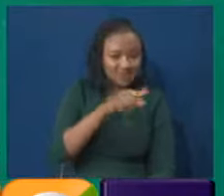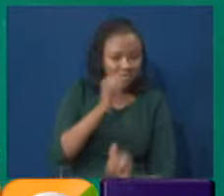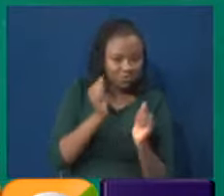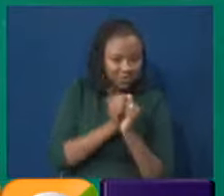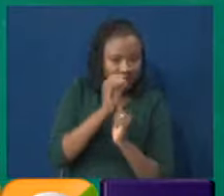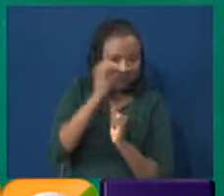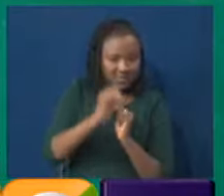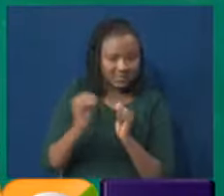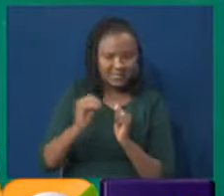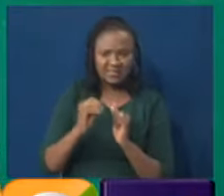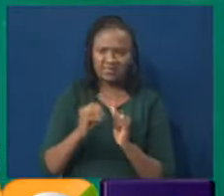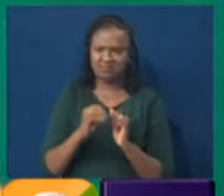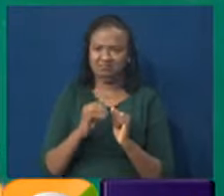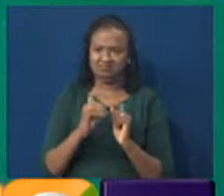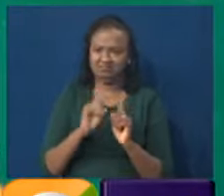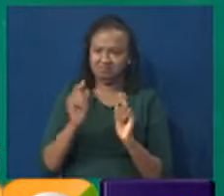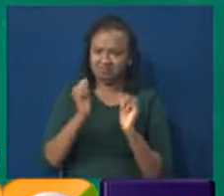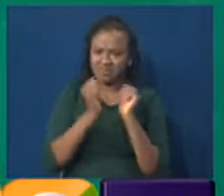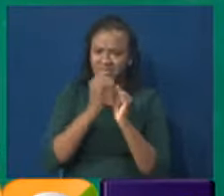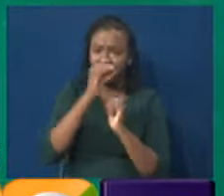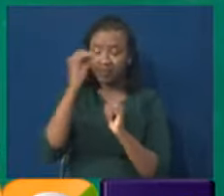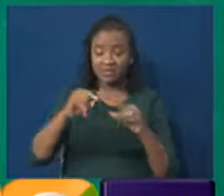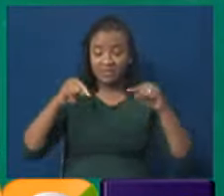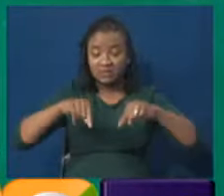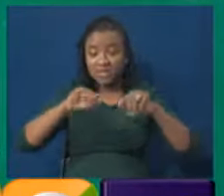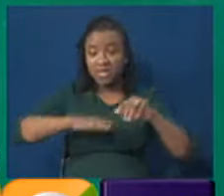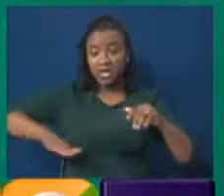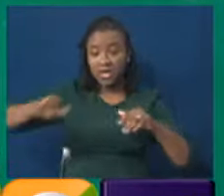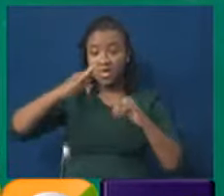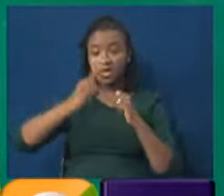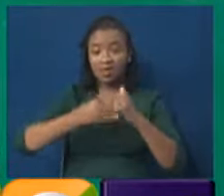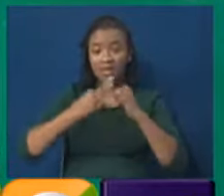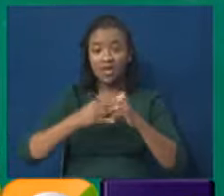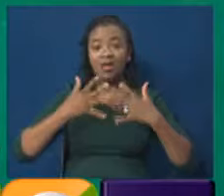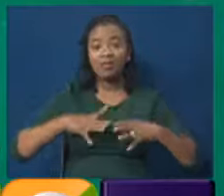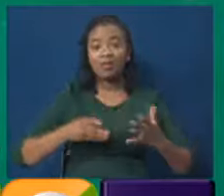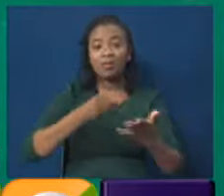10%. Hiyo 10% unapata kama hapa Kibra, watu wengi wanalipa nyumba